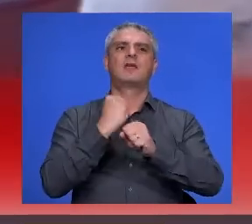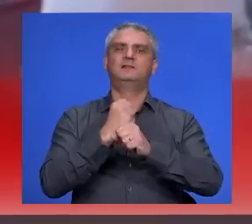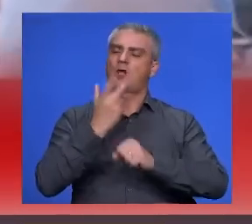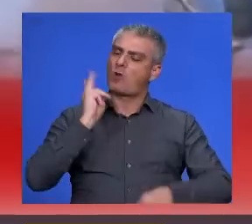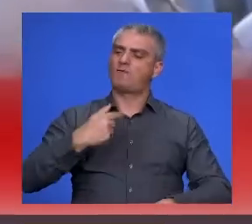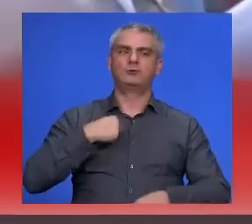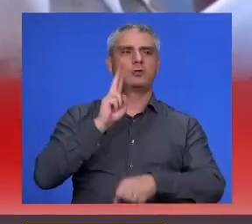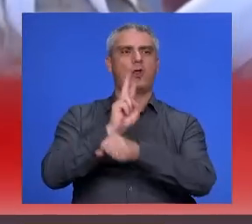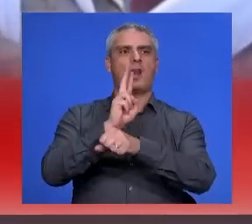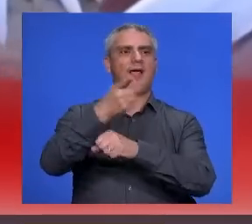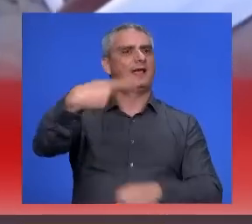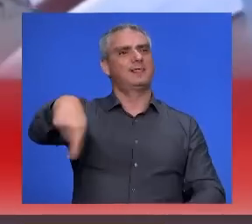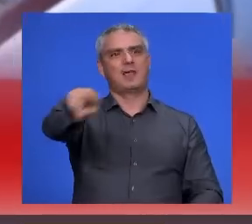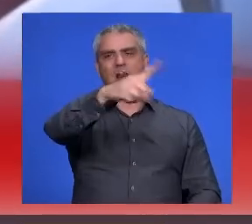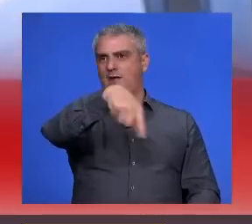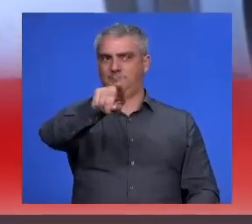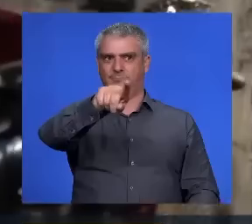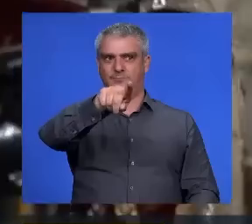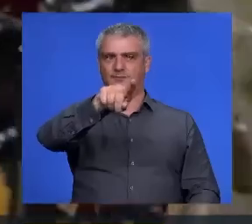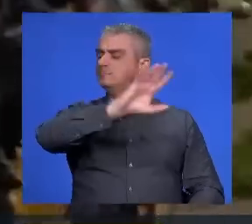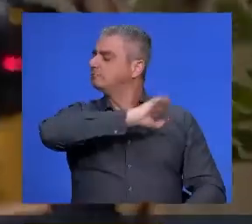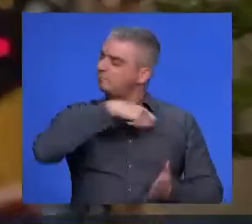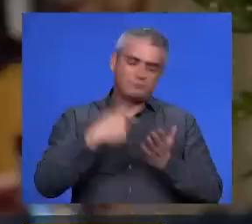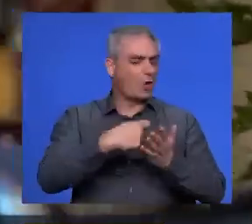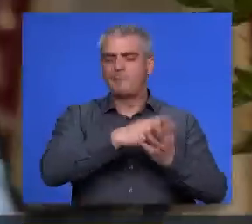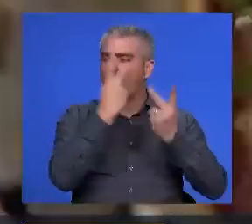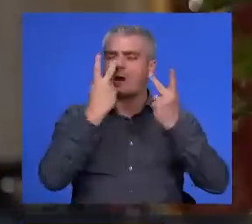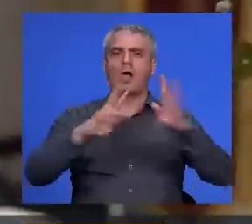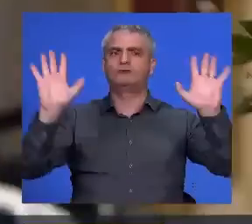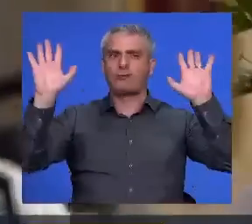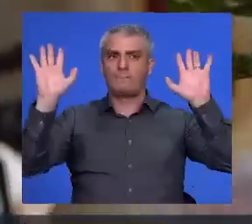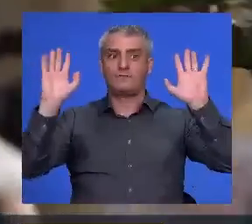حمايتكم مهما كان الثمن الافاغيون